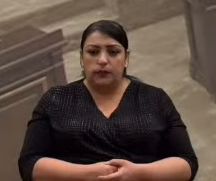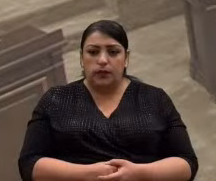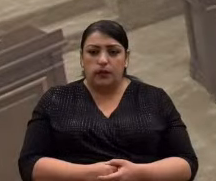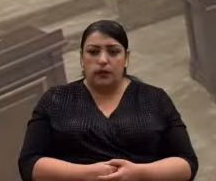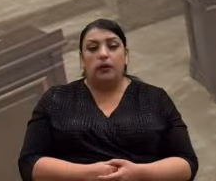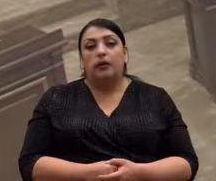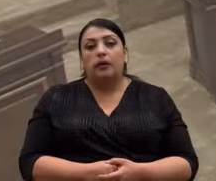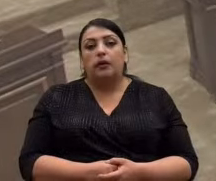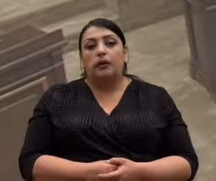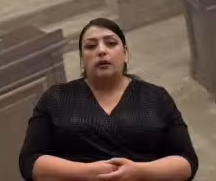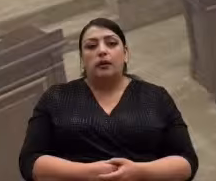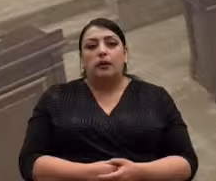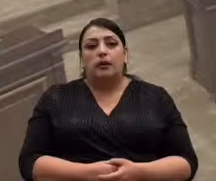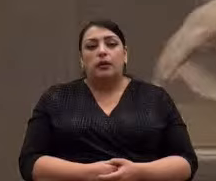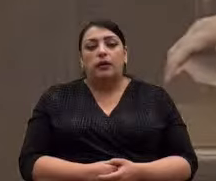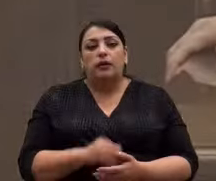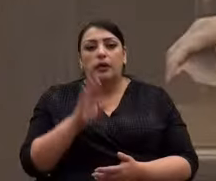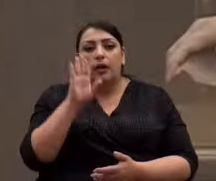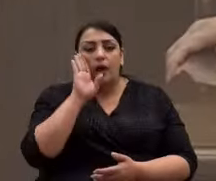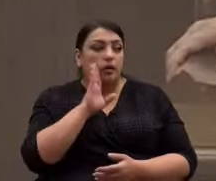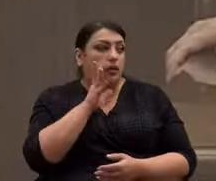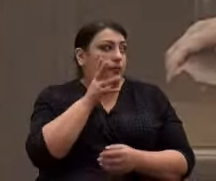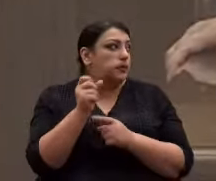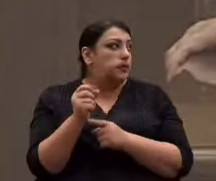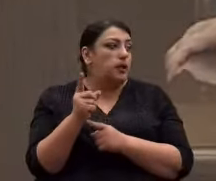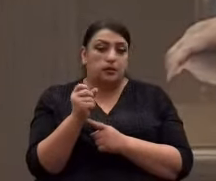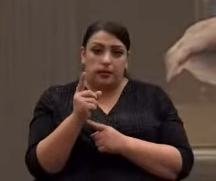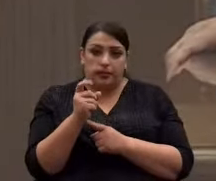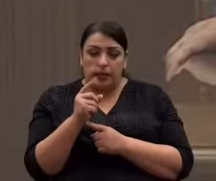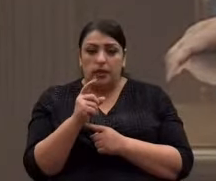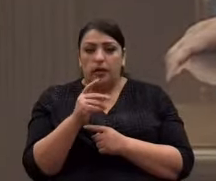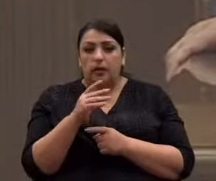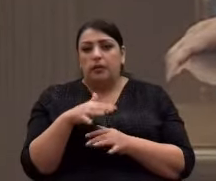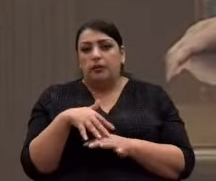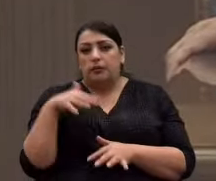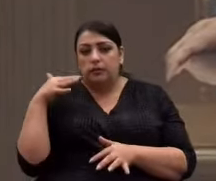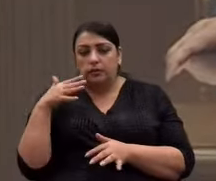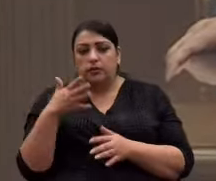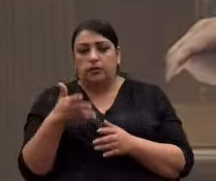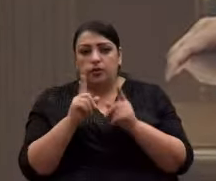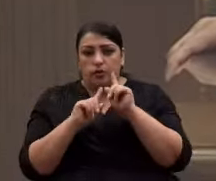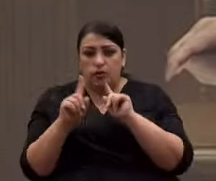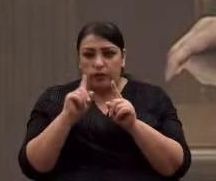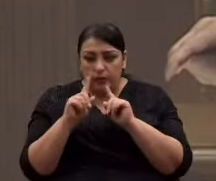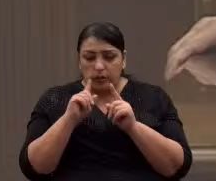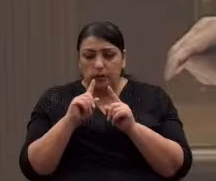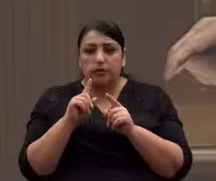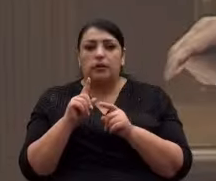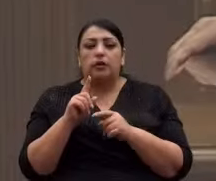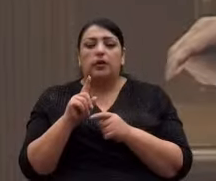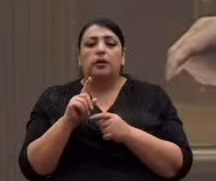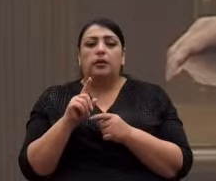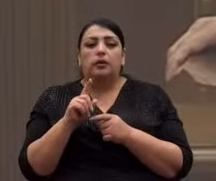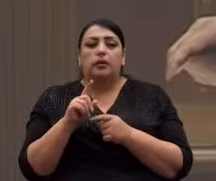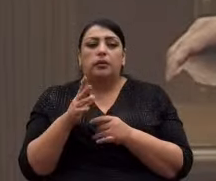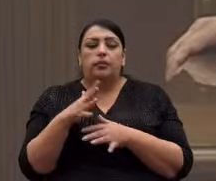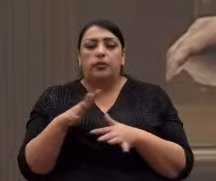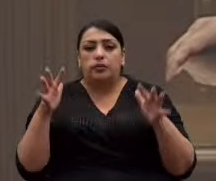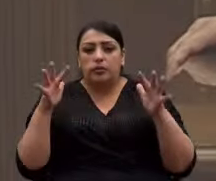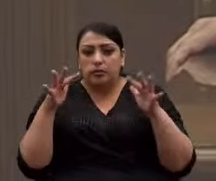Սիրելի հայրենակիցներ, առաջա ժամը 11-ից ազգային ժողովի դահլիճում իրավապահ համակարգի ամբողջ